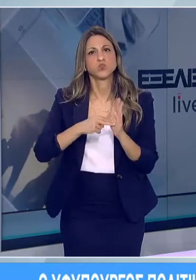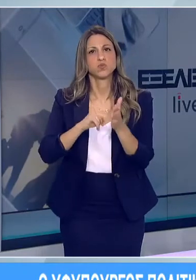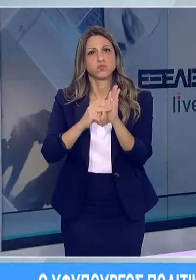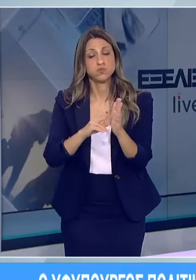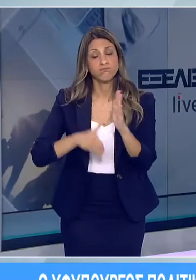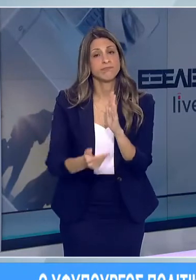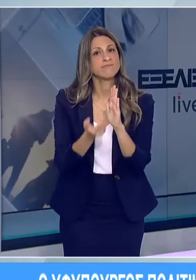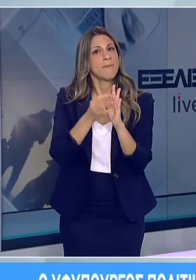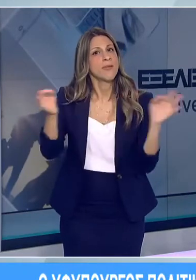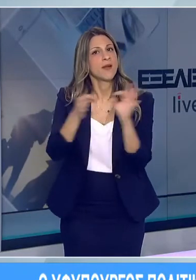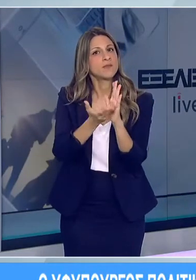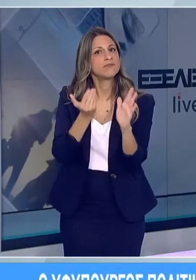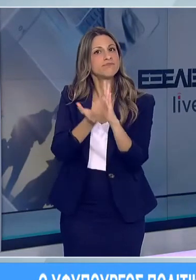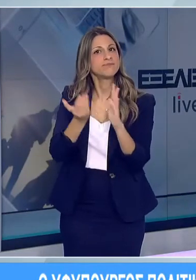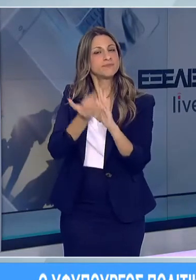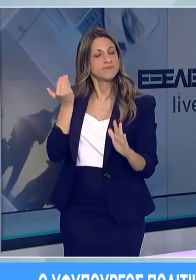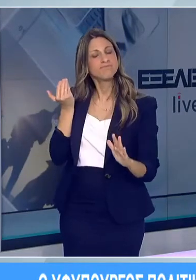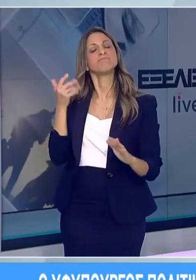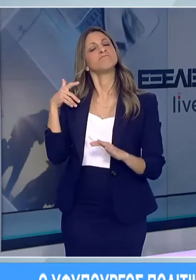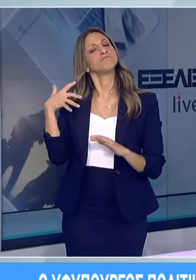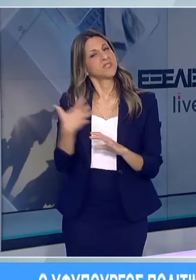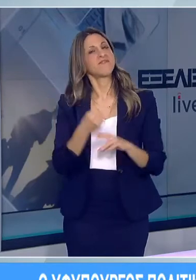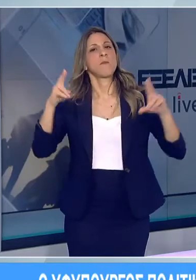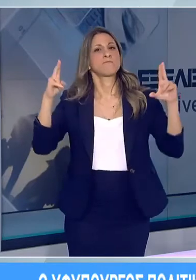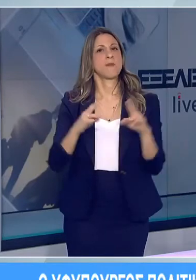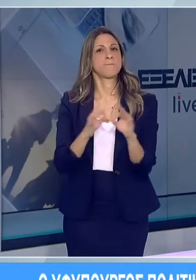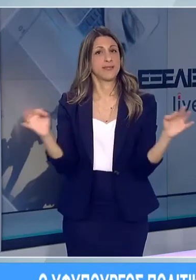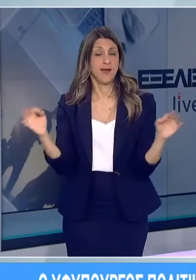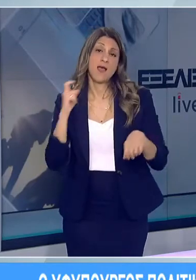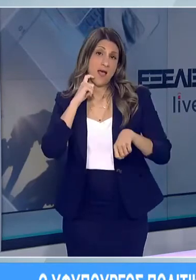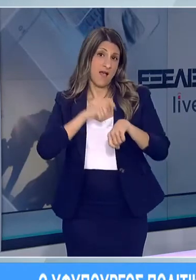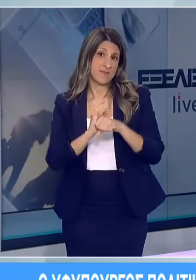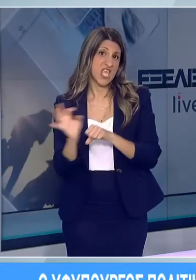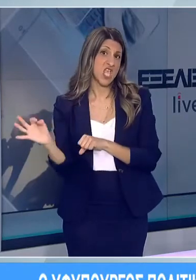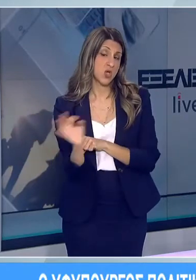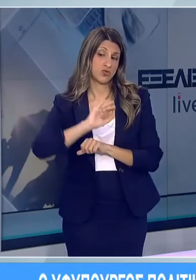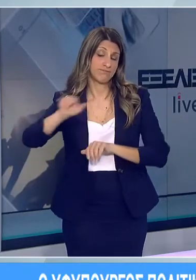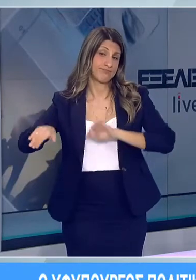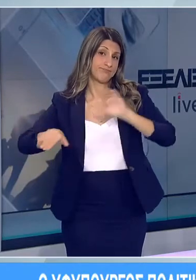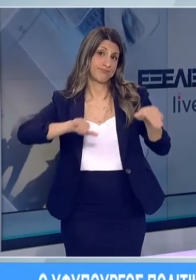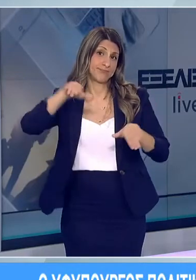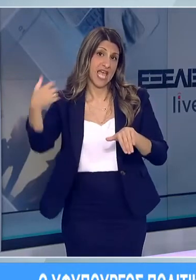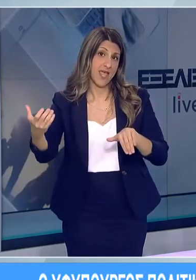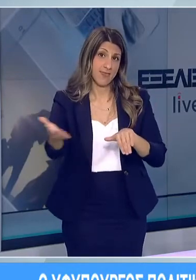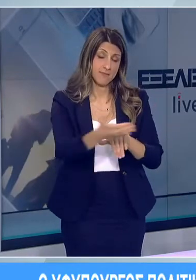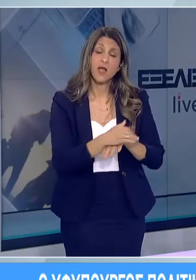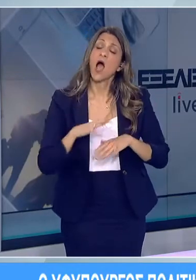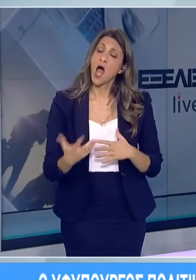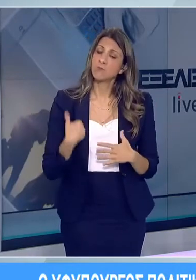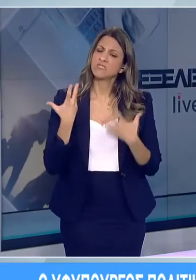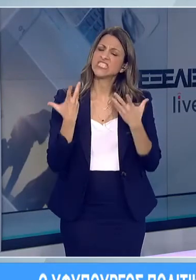περιοριστικών μέτρων, λαμβάνοντας όλα τα απαραίτητα υγειονομικά μέτρα, αφού ο ιός είναι εδώ και κυκλοφορεί ανάμεσά μας, προχωράμε στη νέα μας